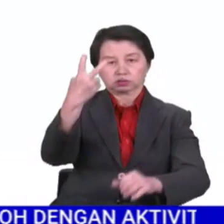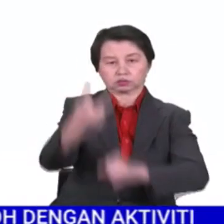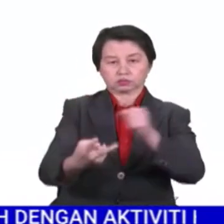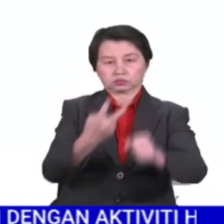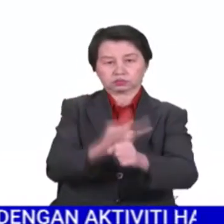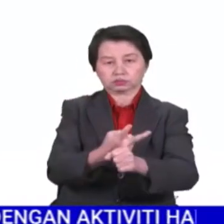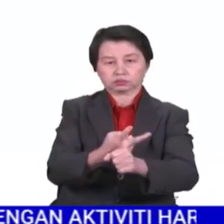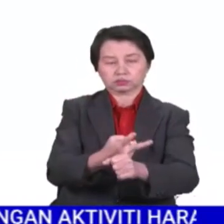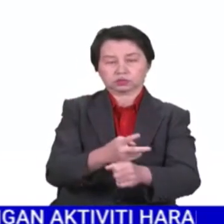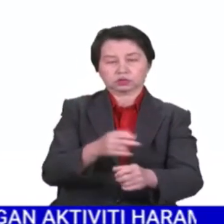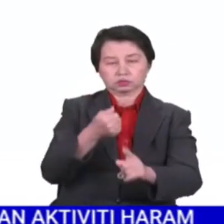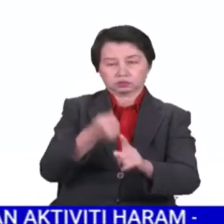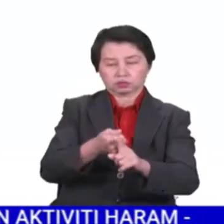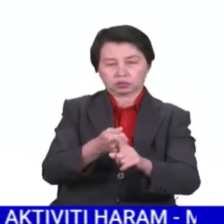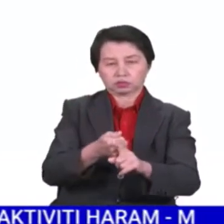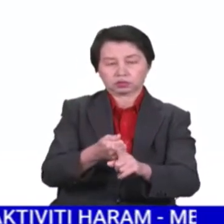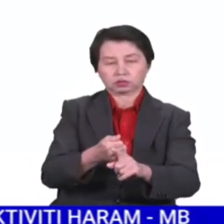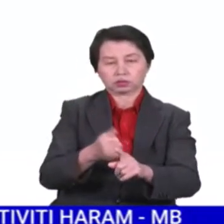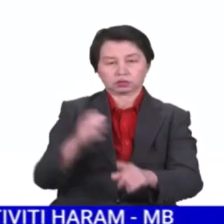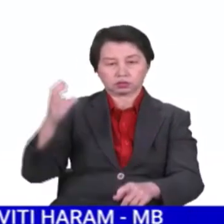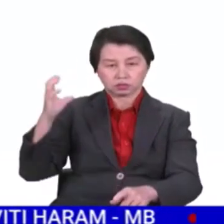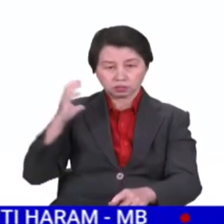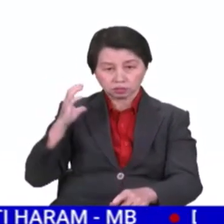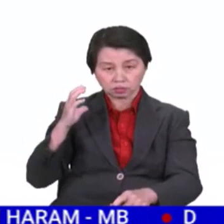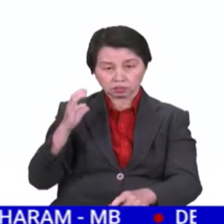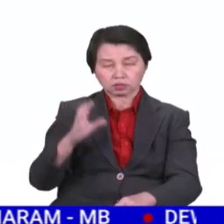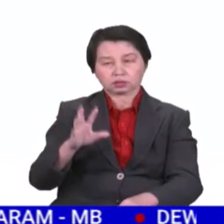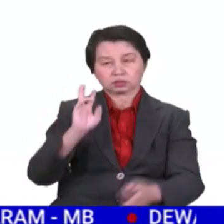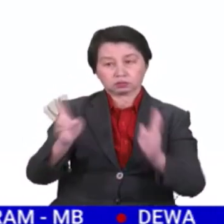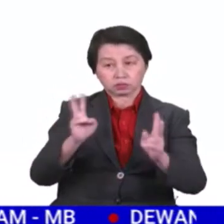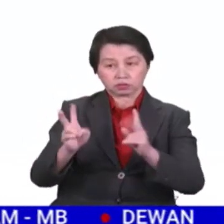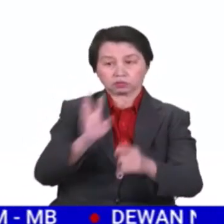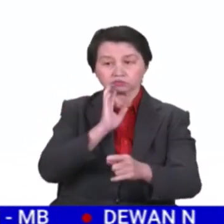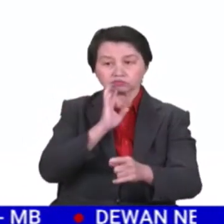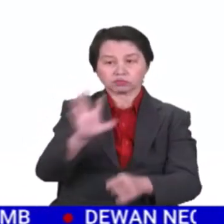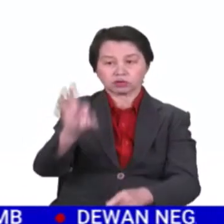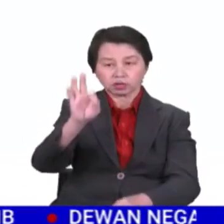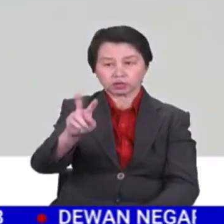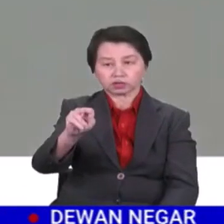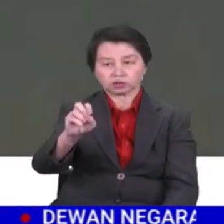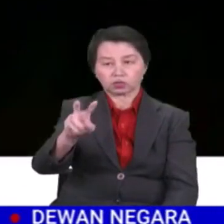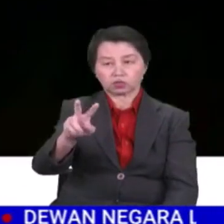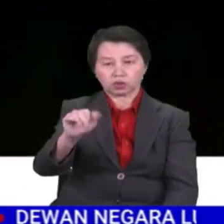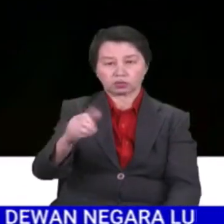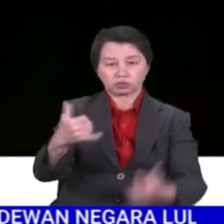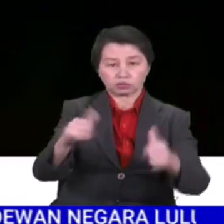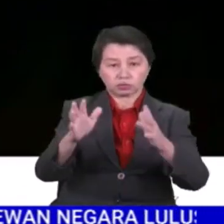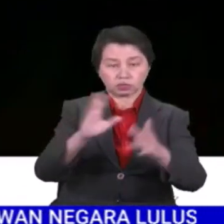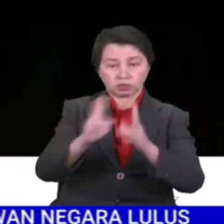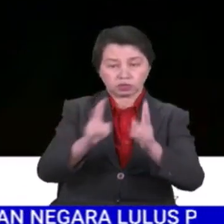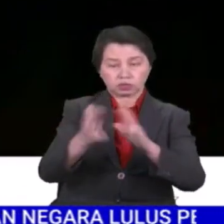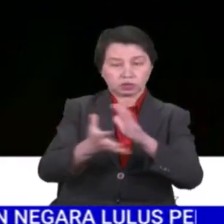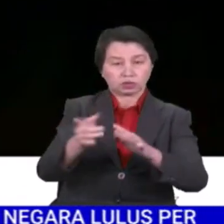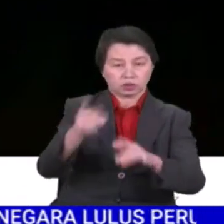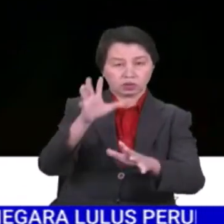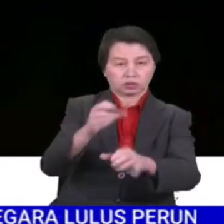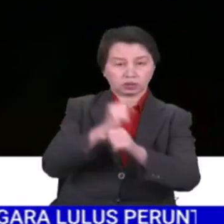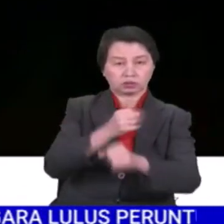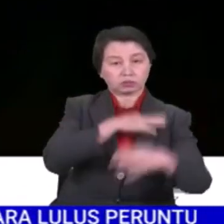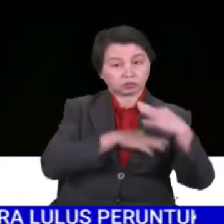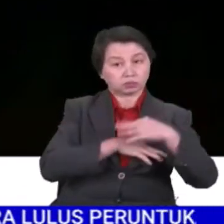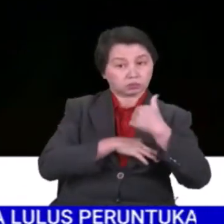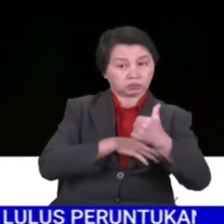tahun ke arah kejuru latihan beregu Reksi manaki menyimpan ini pemain beregu campuran negara bakal mendapat